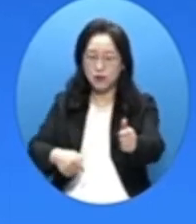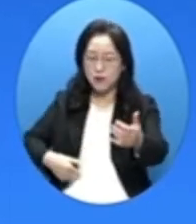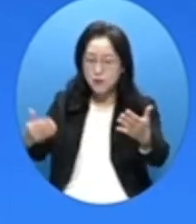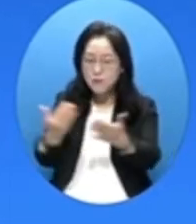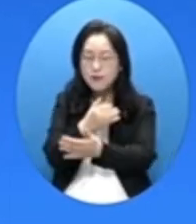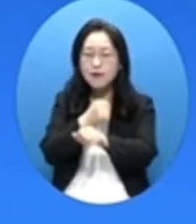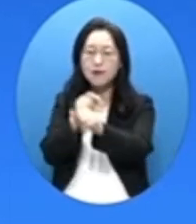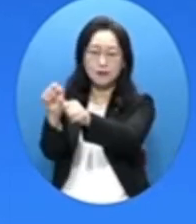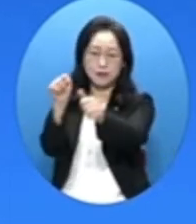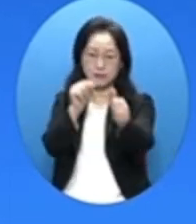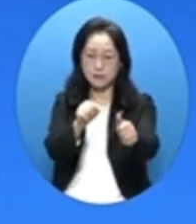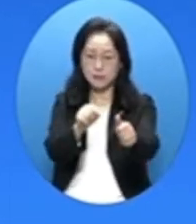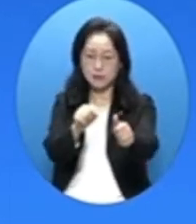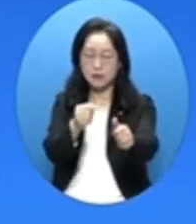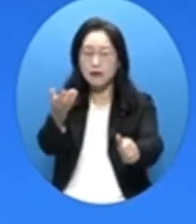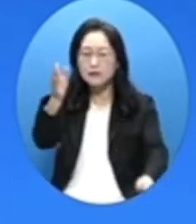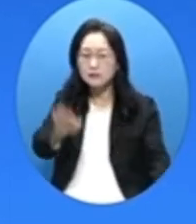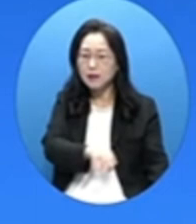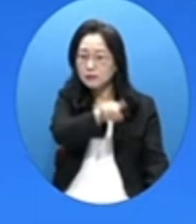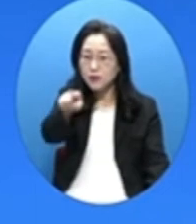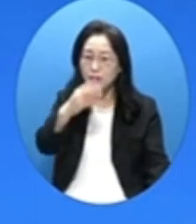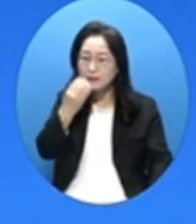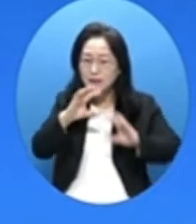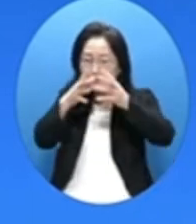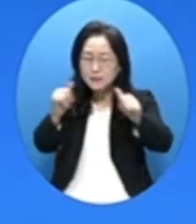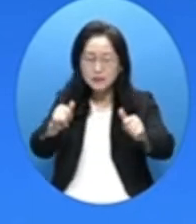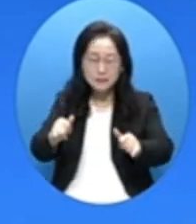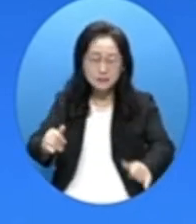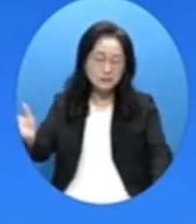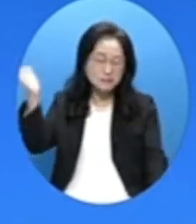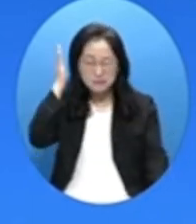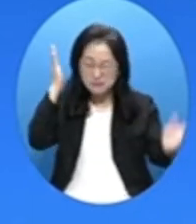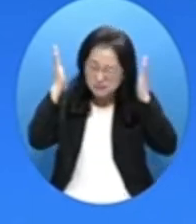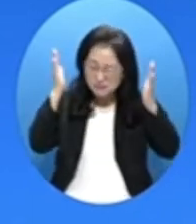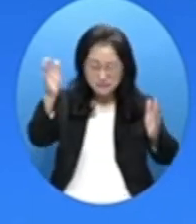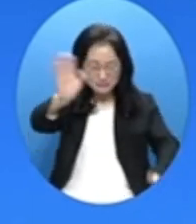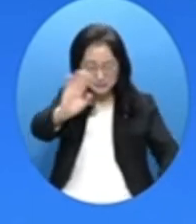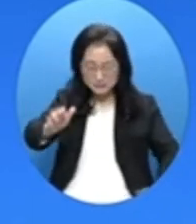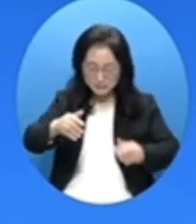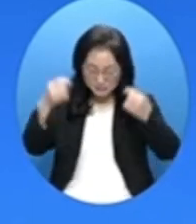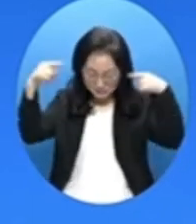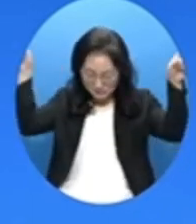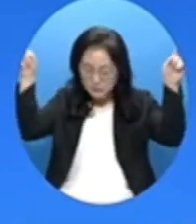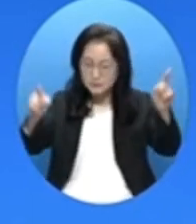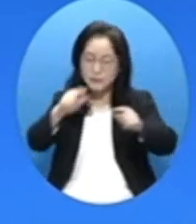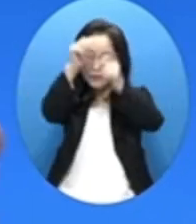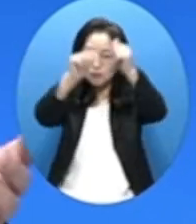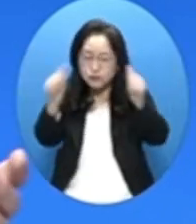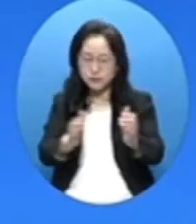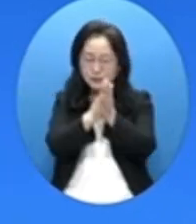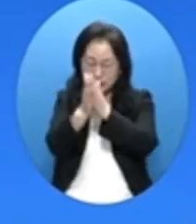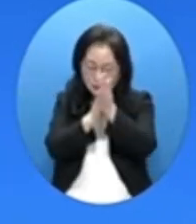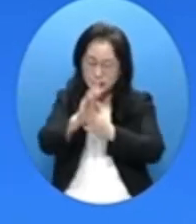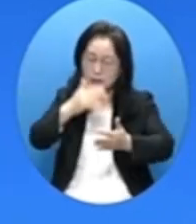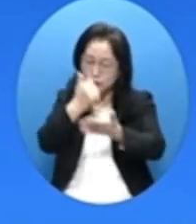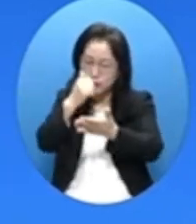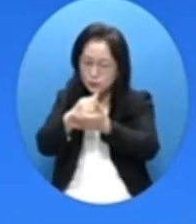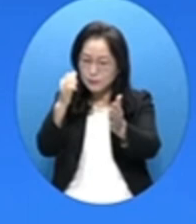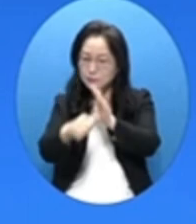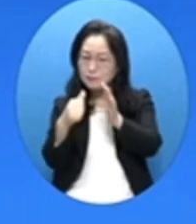촉구했습니다 그러나 저들은 하나님의 음성을 듣지 않았습니다 귀를 닫고 우상숭배하며 죄짓고 불의하고 방탕한 삶을 살았습니다